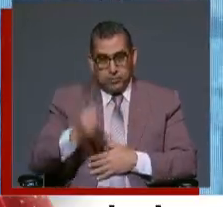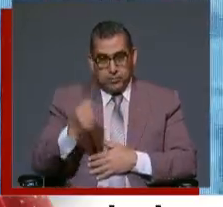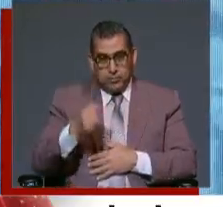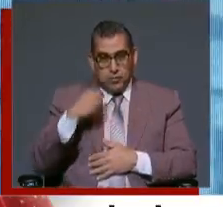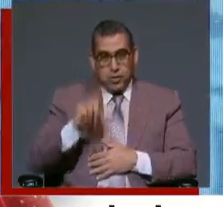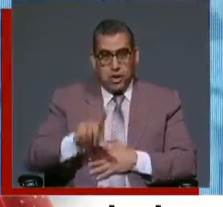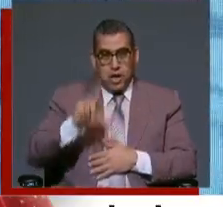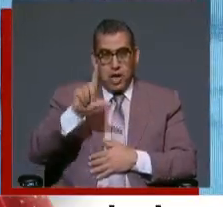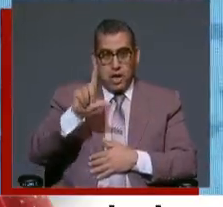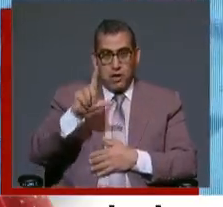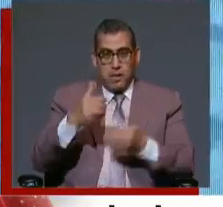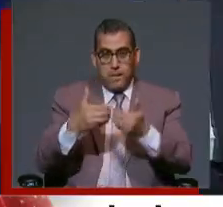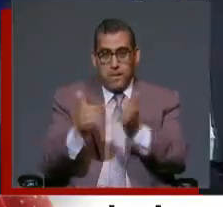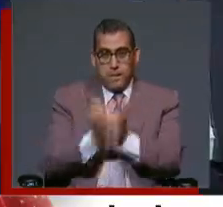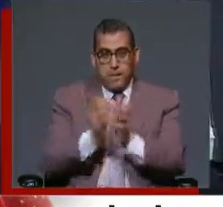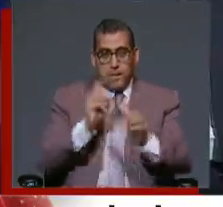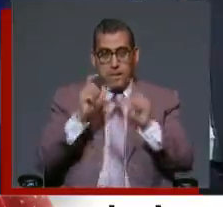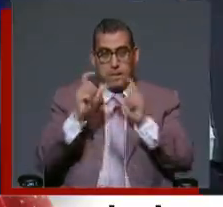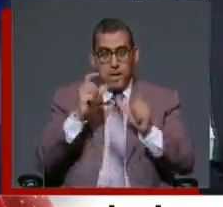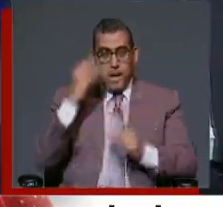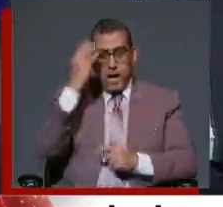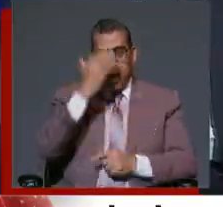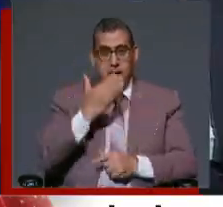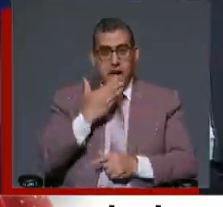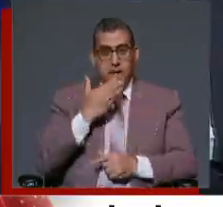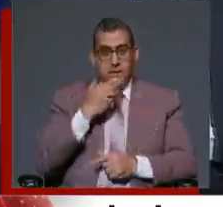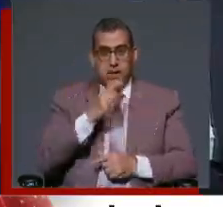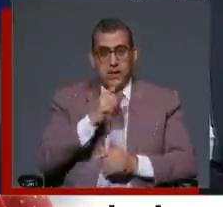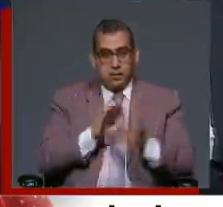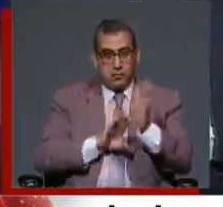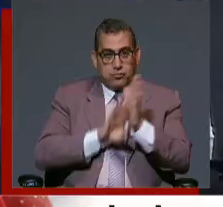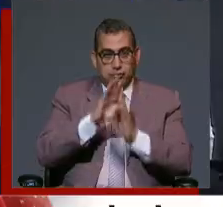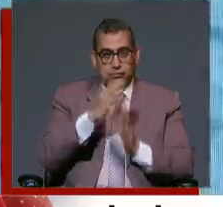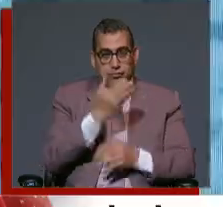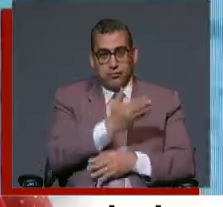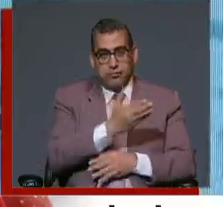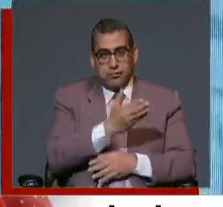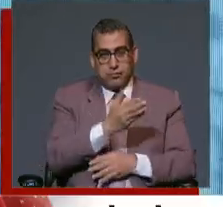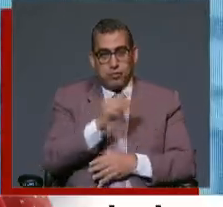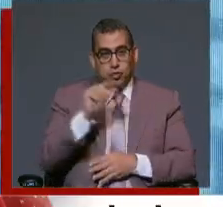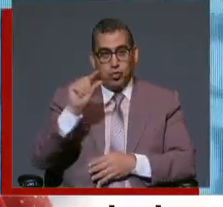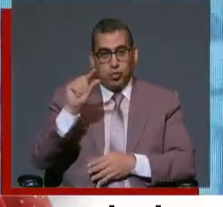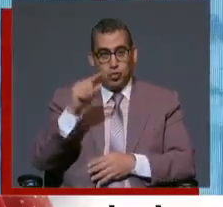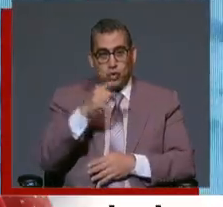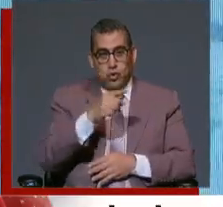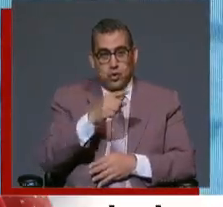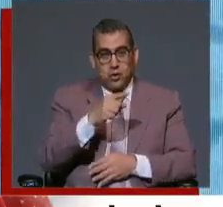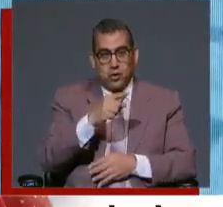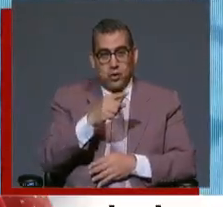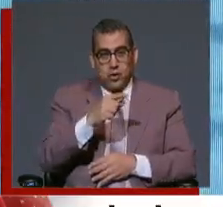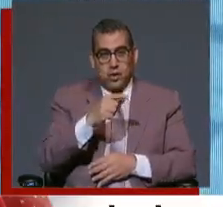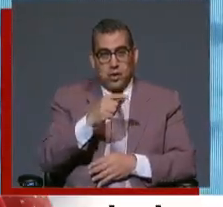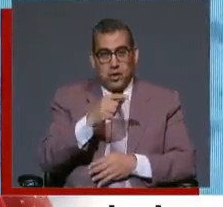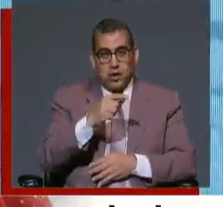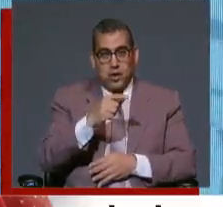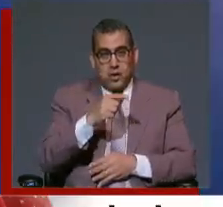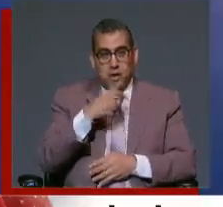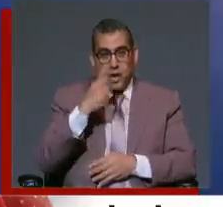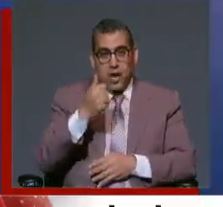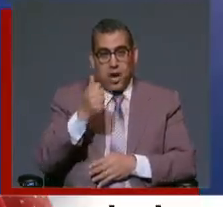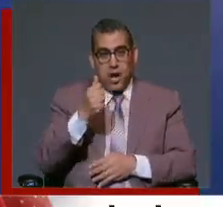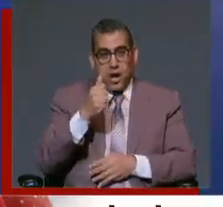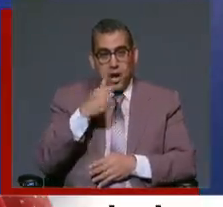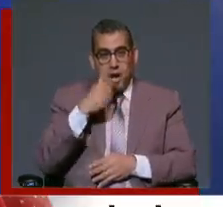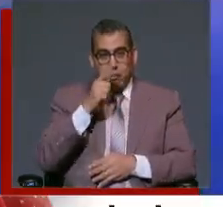برئيس مجموعة البنك الأفريقي للتنمية الدكتور أكينومي أديشينا